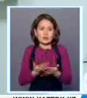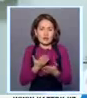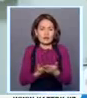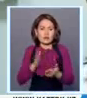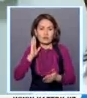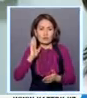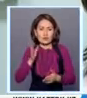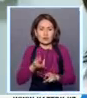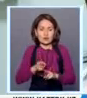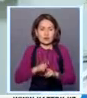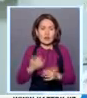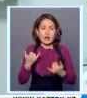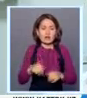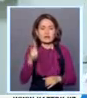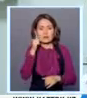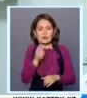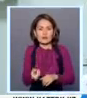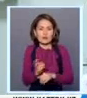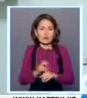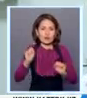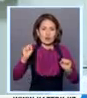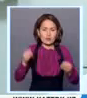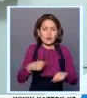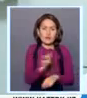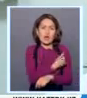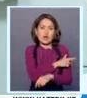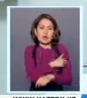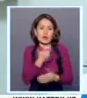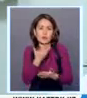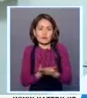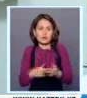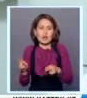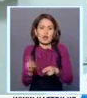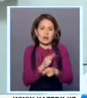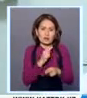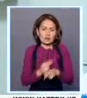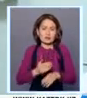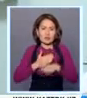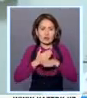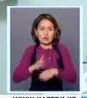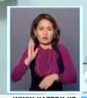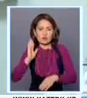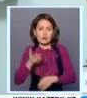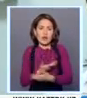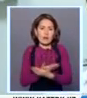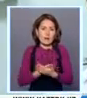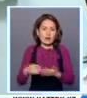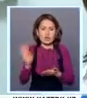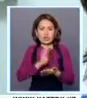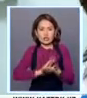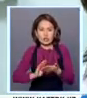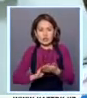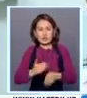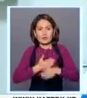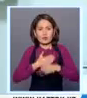келгендер. Ертеңге дейін әлі де мүмкіндік бар. Мұнда біз тек дәрігерлік кеңес беріп қана қоймай, емделу тәсілдері мен ем-дәрілеріне дейін қағазға